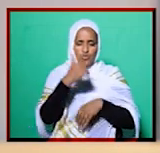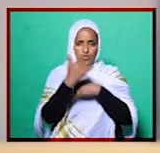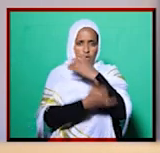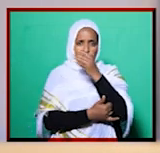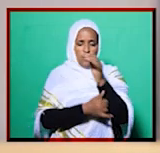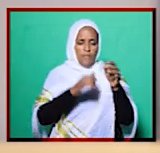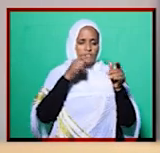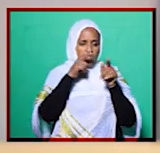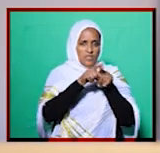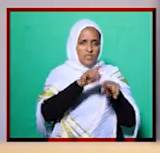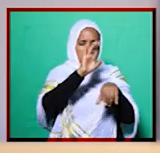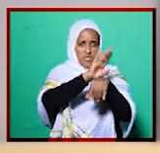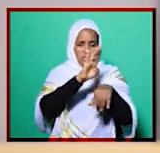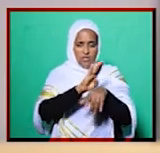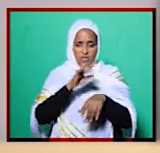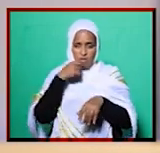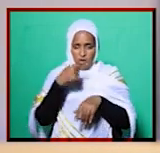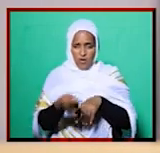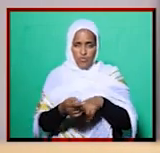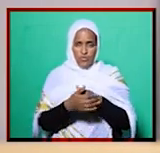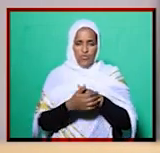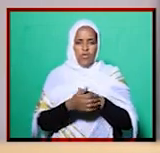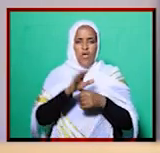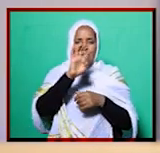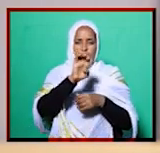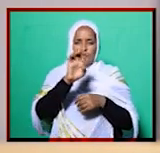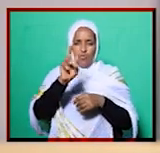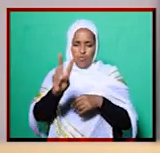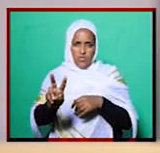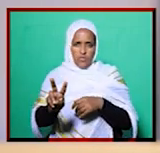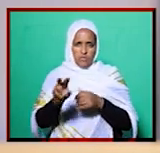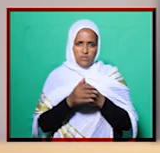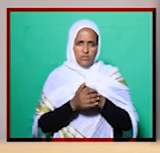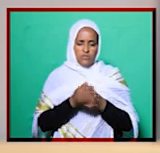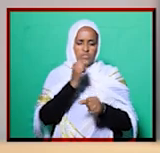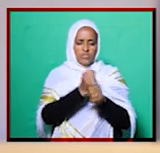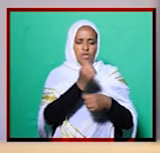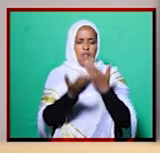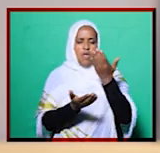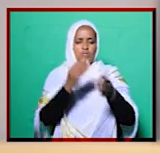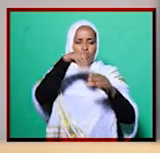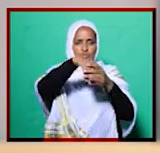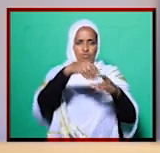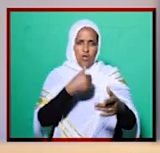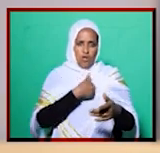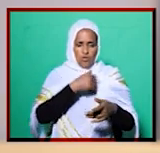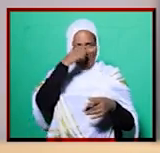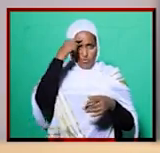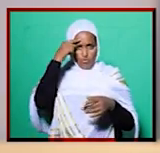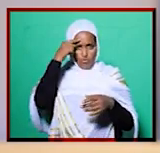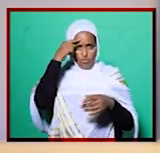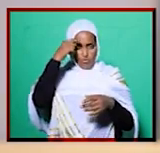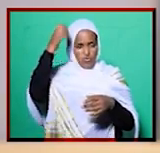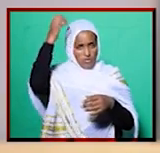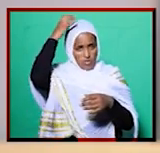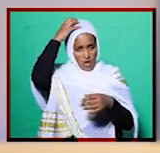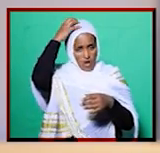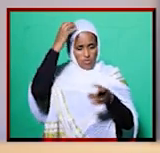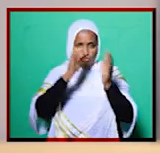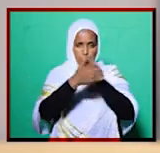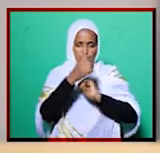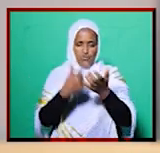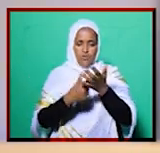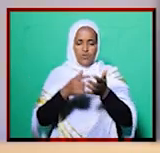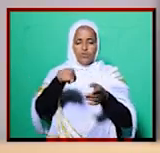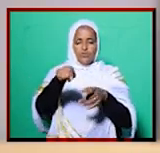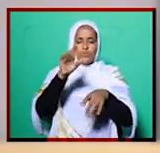የቅዱስ ያሬድ ሐሳብ የሚለውን ቤተ ክርስቲያን የምትለውን ሰብስቦ ምንድን ነው ከጌታ ትምህርት ጋር ይቃረናል አይቃረንም ብሎ አጽንቶ ለሲኖዶሱ